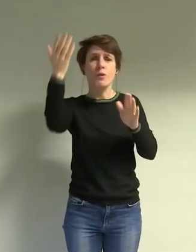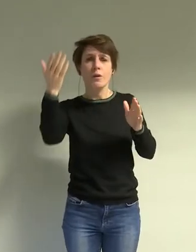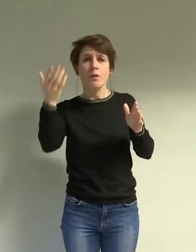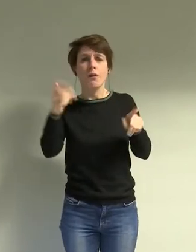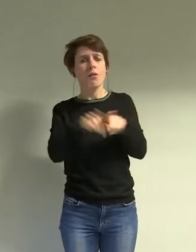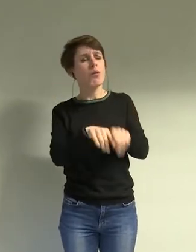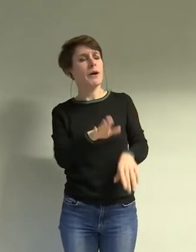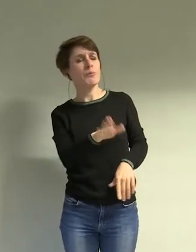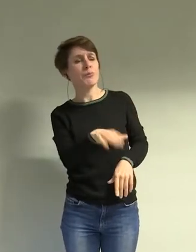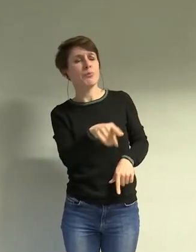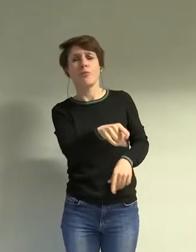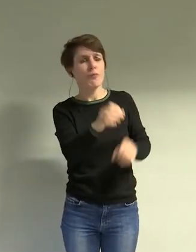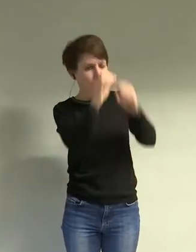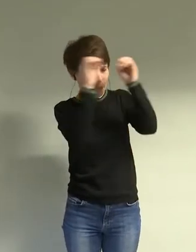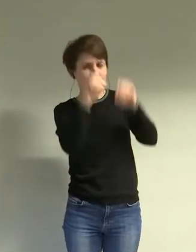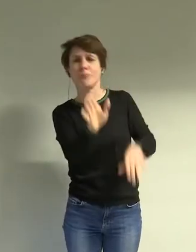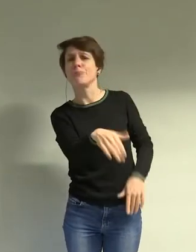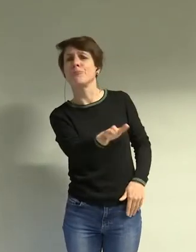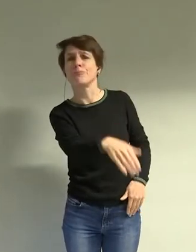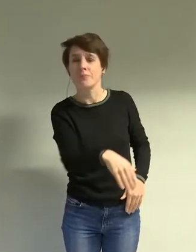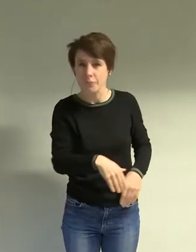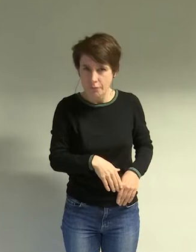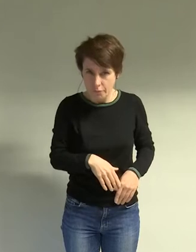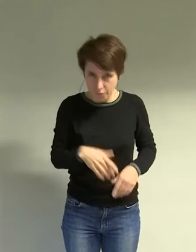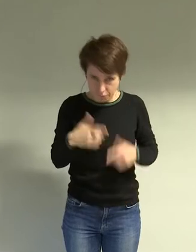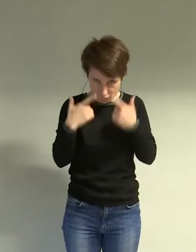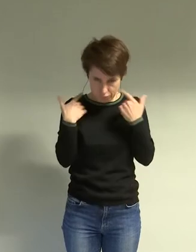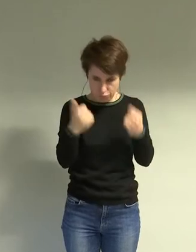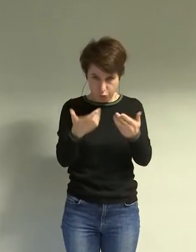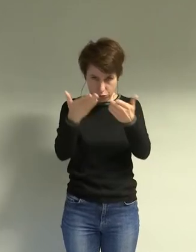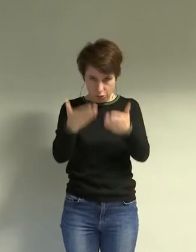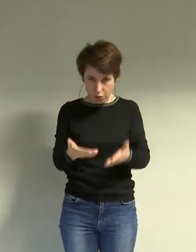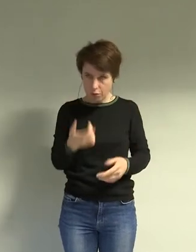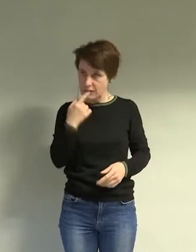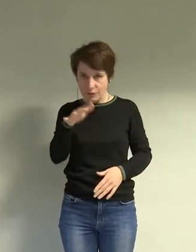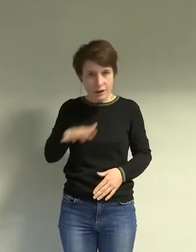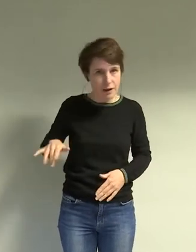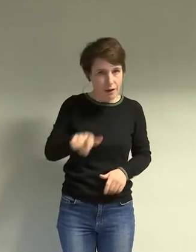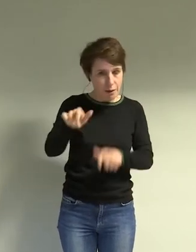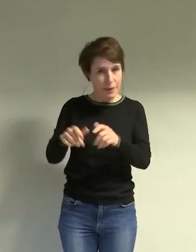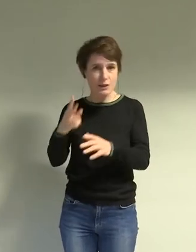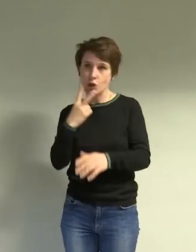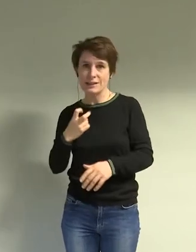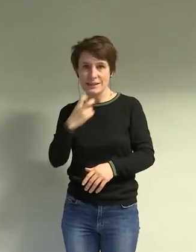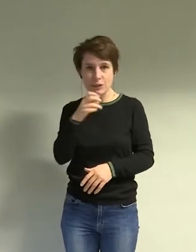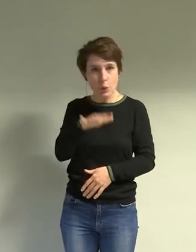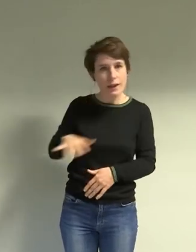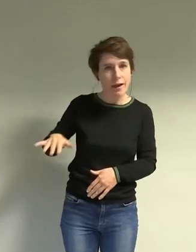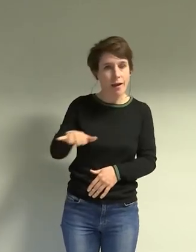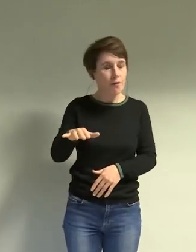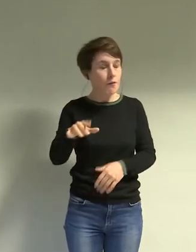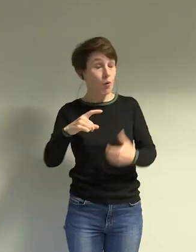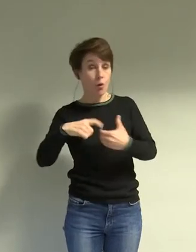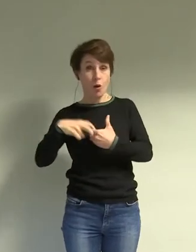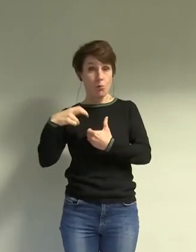soit disqualifié on mesure le mépris que ça représente au passage pour tous les citoyens qui obligatoirement exclus de cette